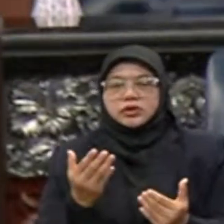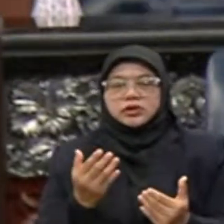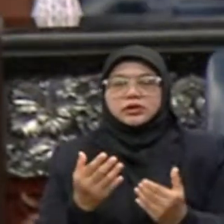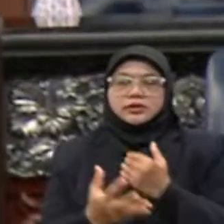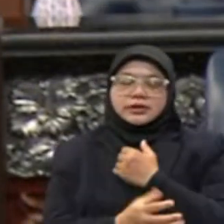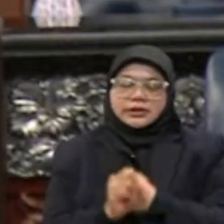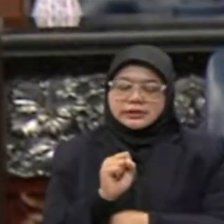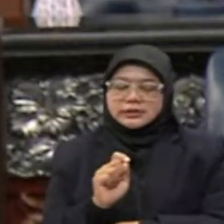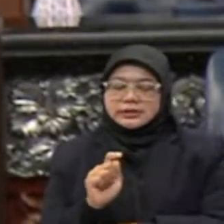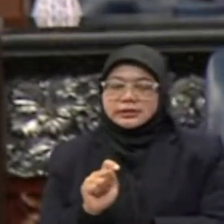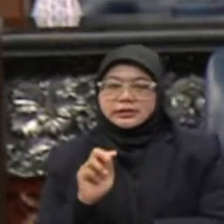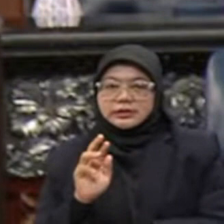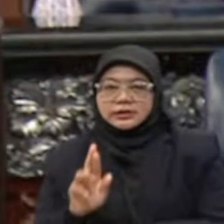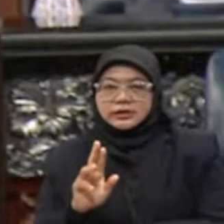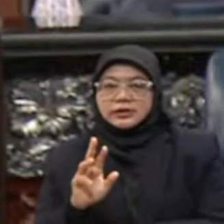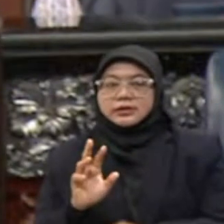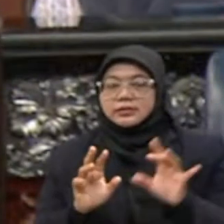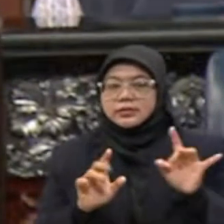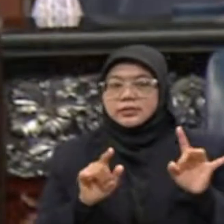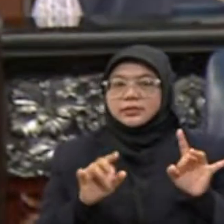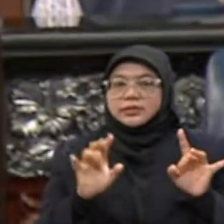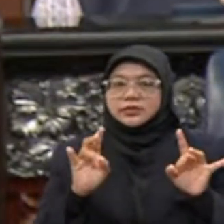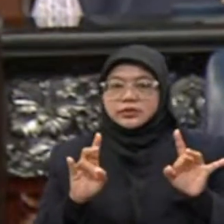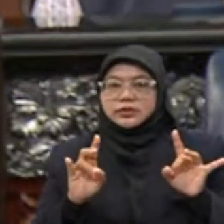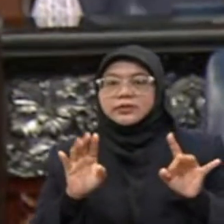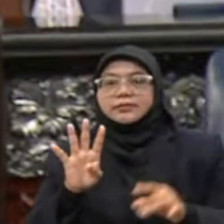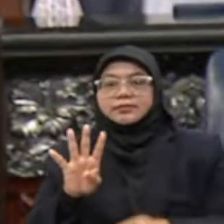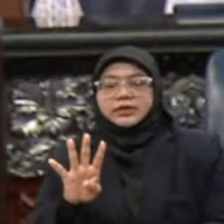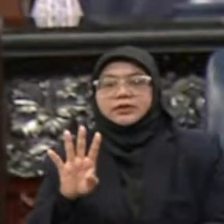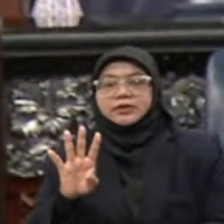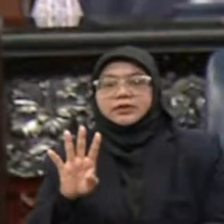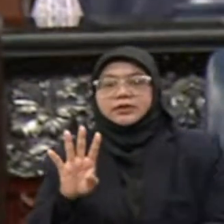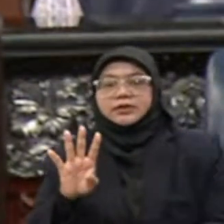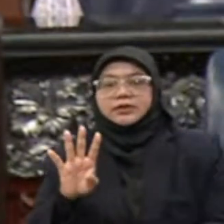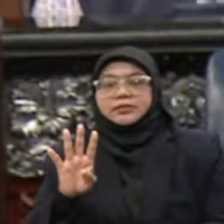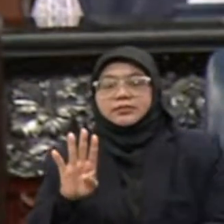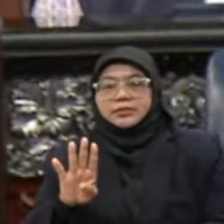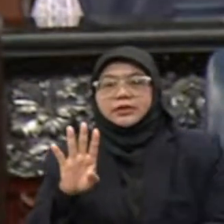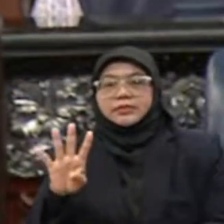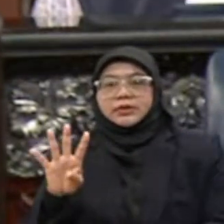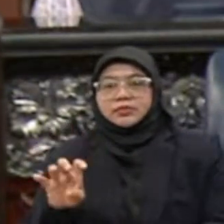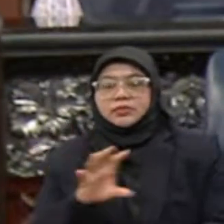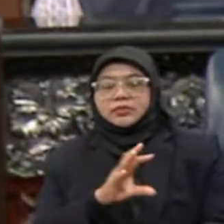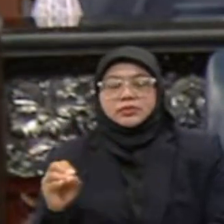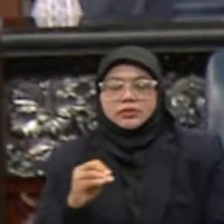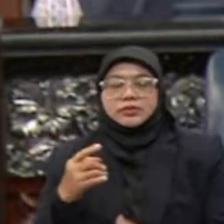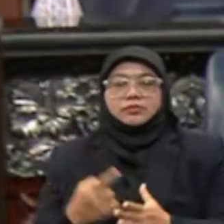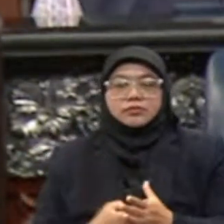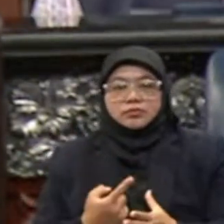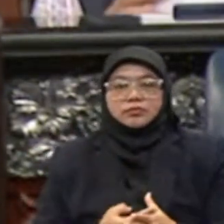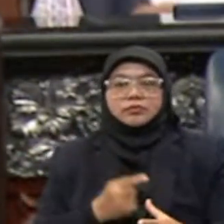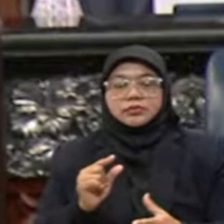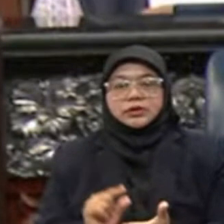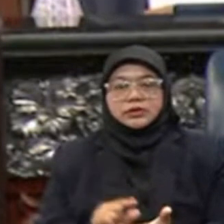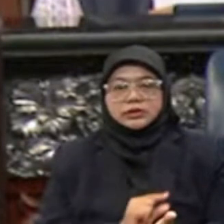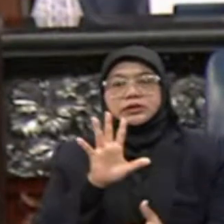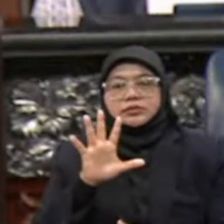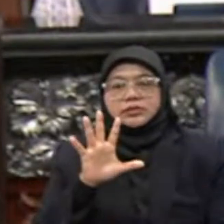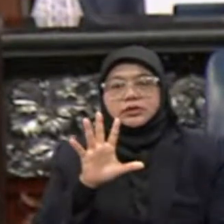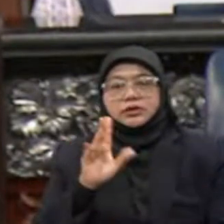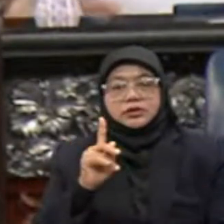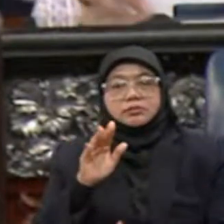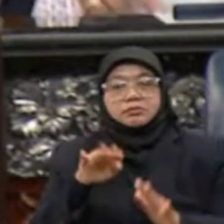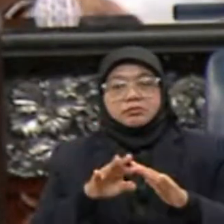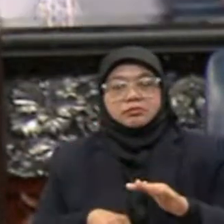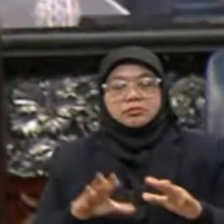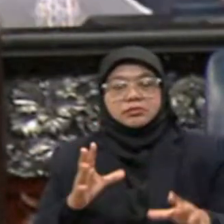S TR 8 pukulan 7 juta penerima golongan B 40 dengan pendapatan bulanan di bawah 5.000 Ringgit